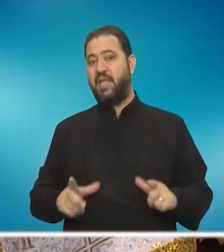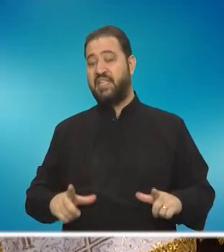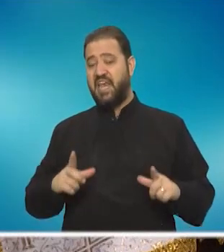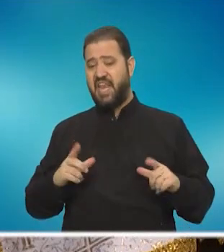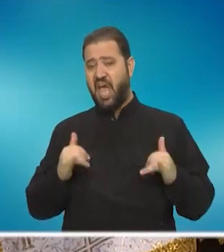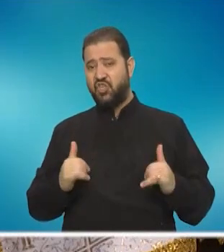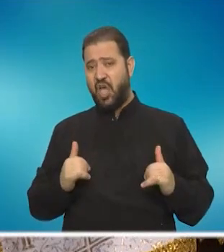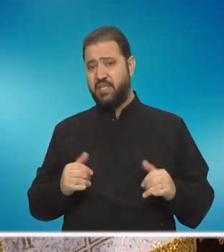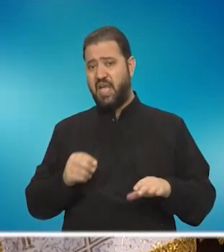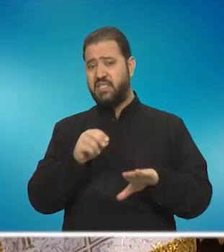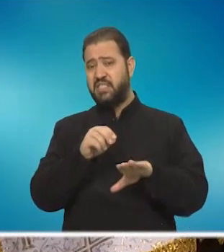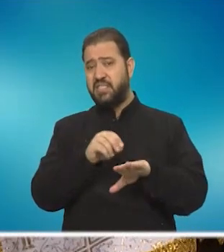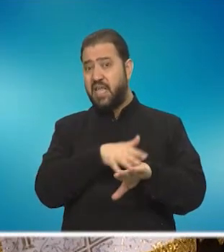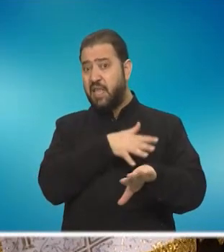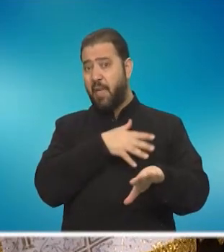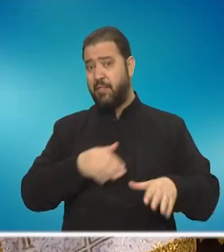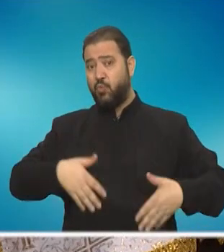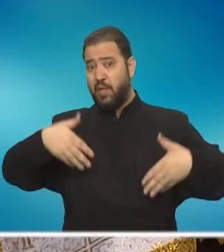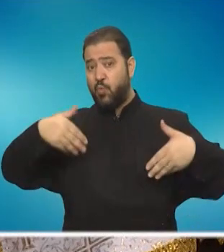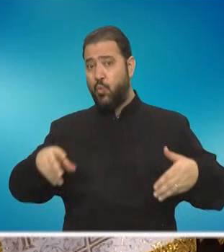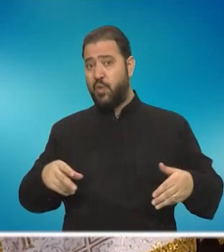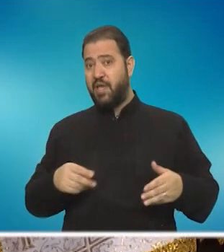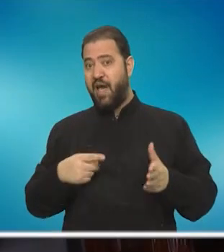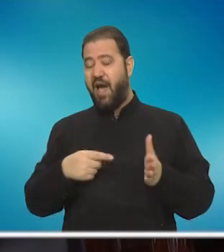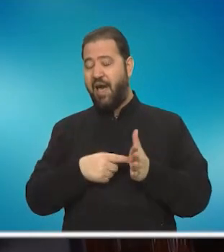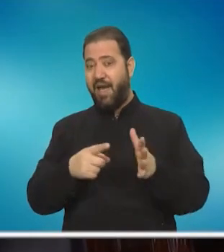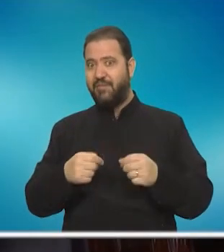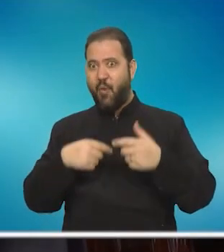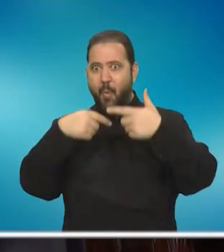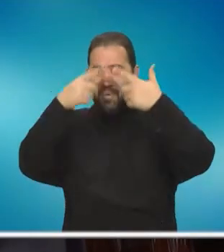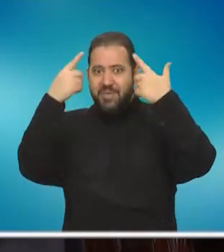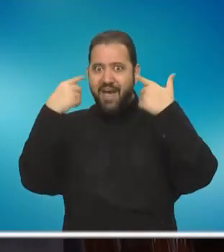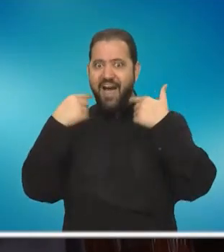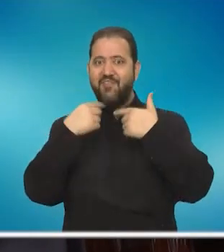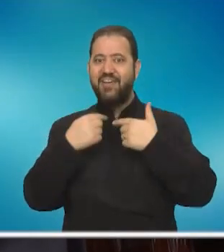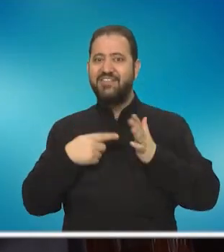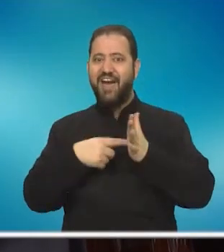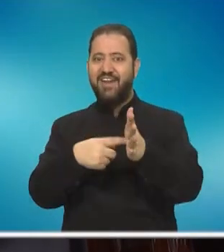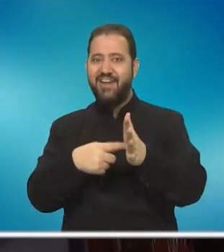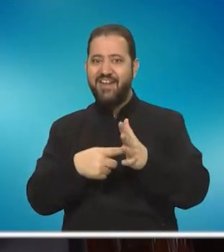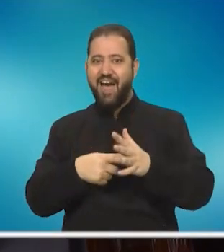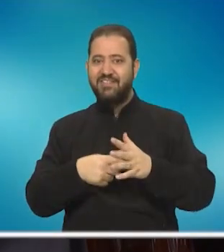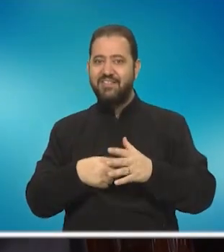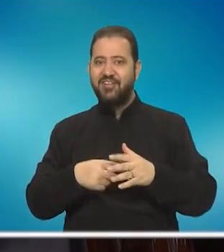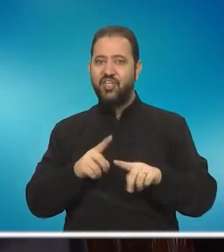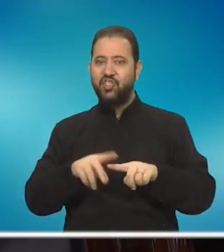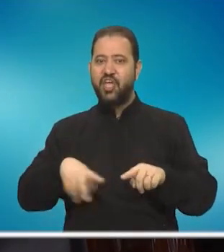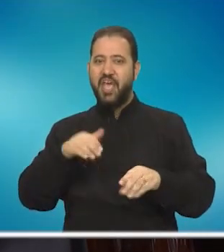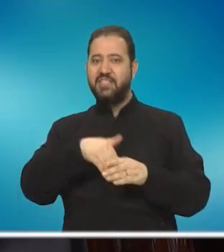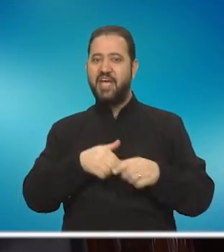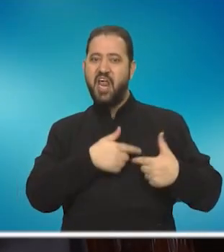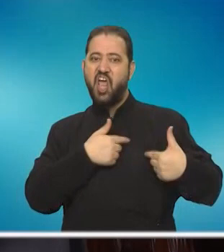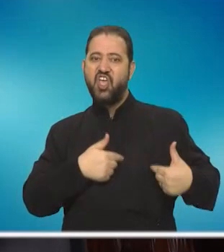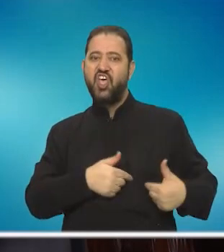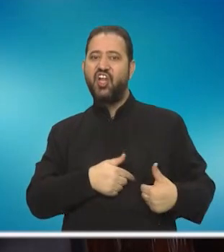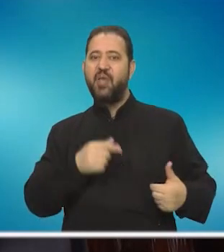de bucurie creează o anumită mimică a feței care exprimă starea sufletească a bucuriei. Mai mult